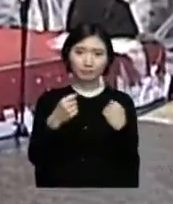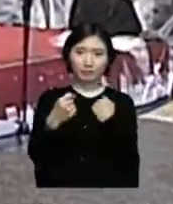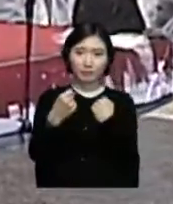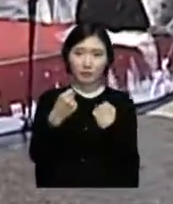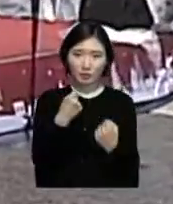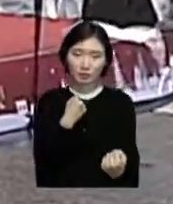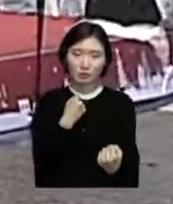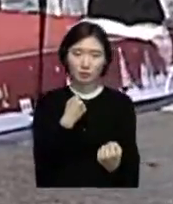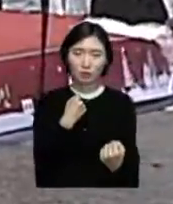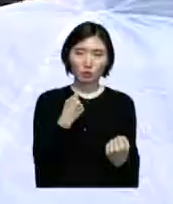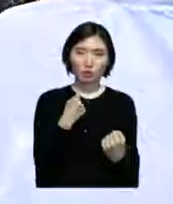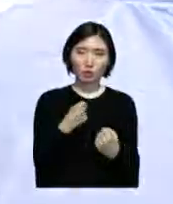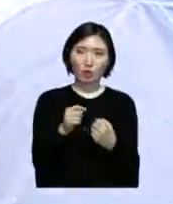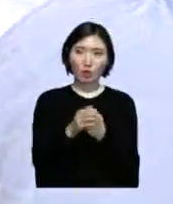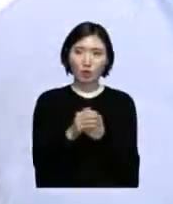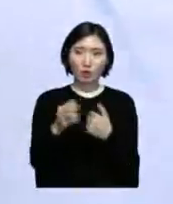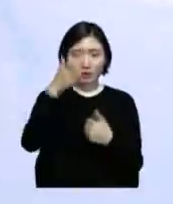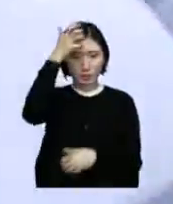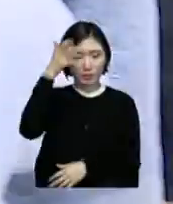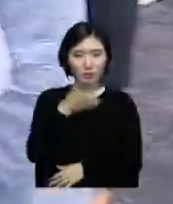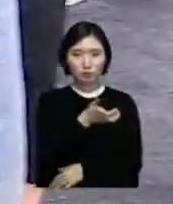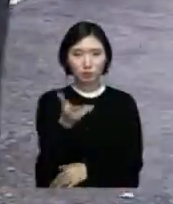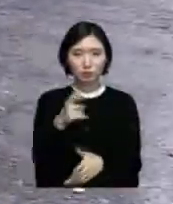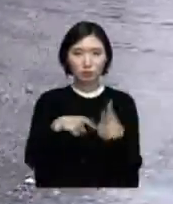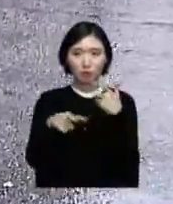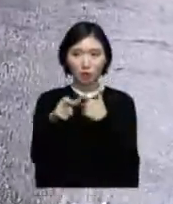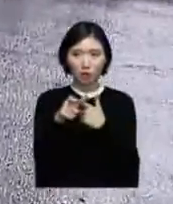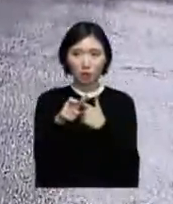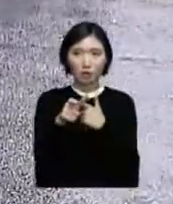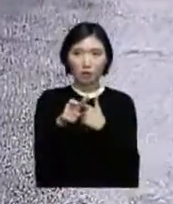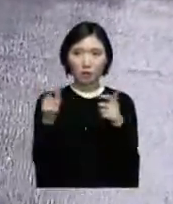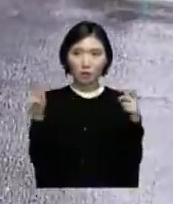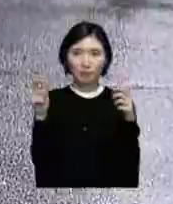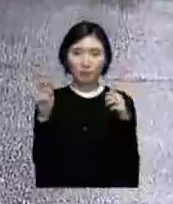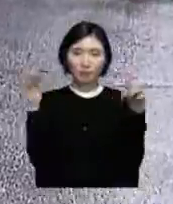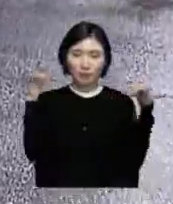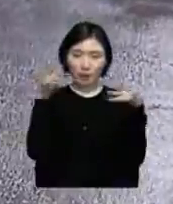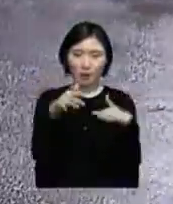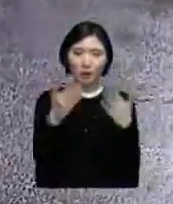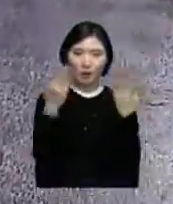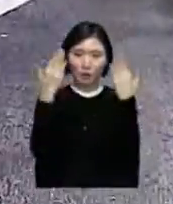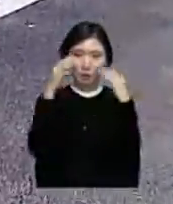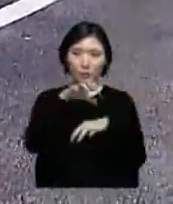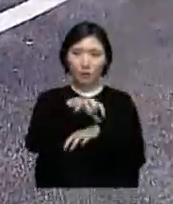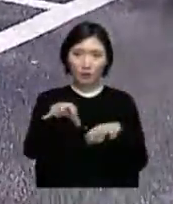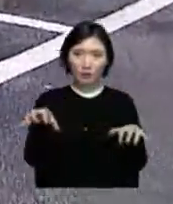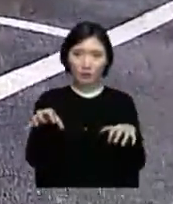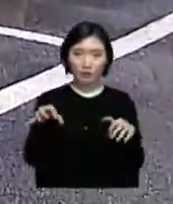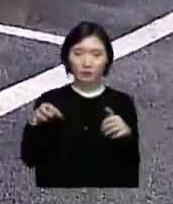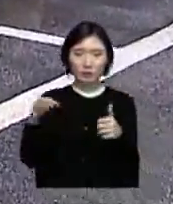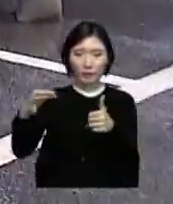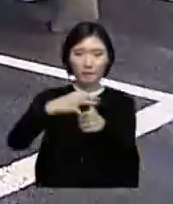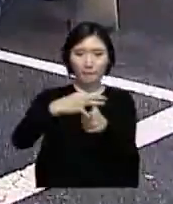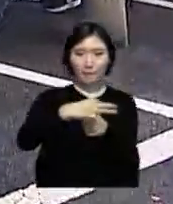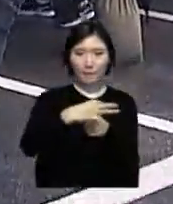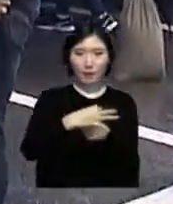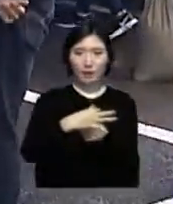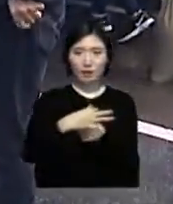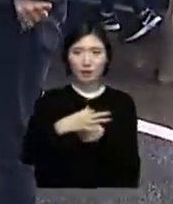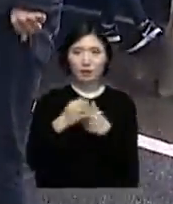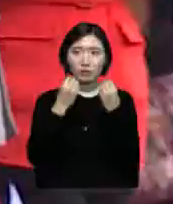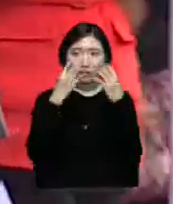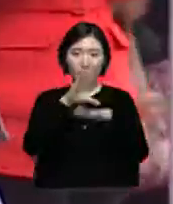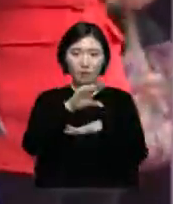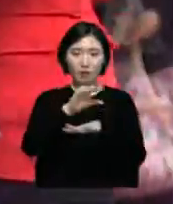기부를 위한 발길은 오히려 더욱 길어집니다. 학교나 마을, 회사에서 십시일반 모은 성금을 갖고